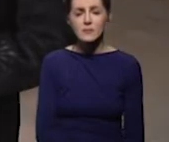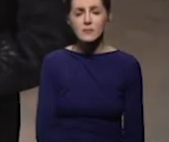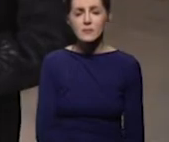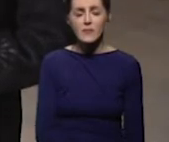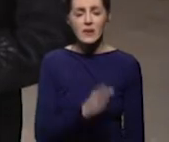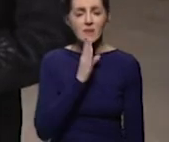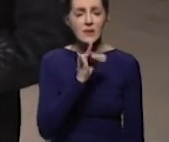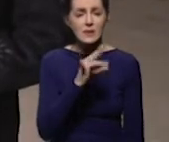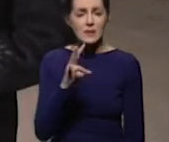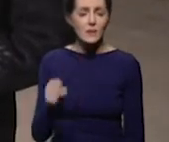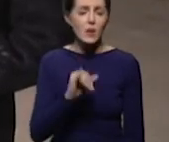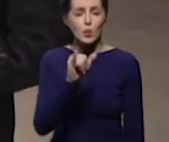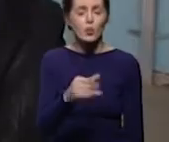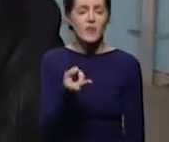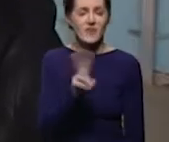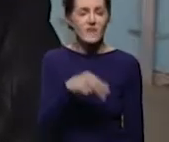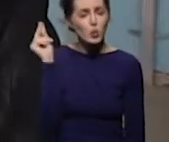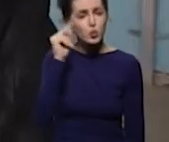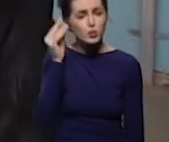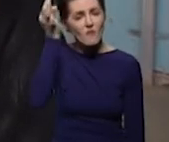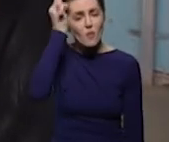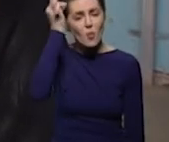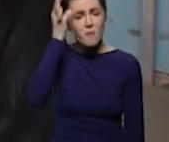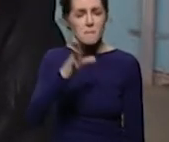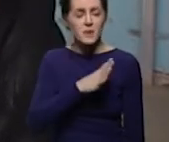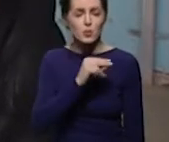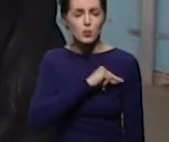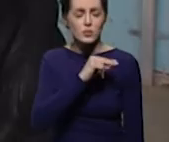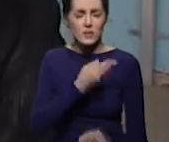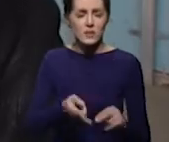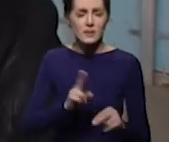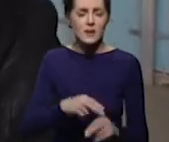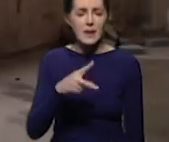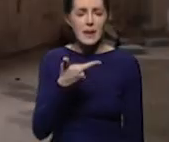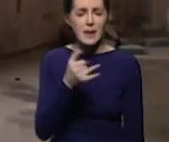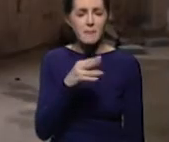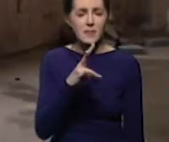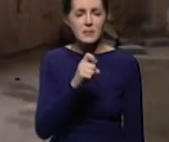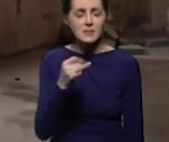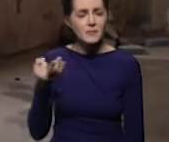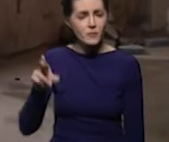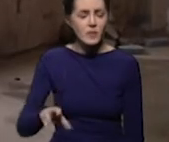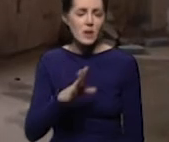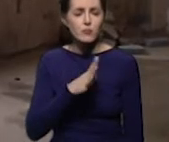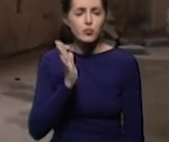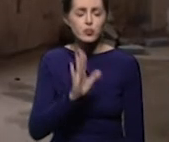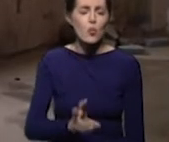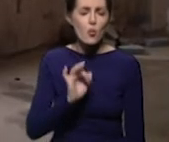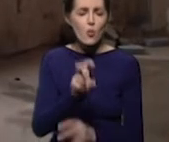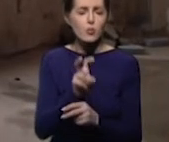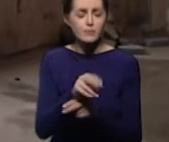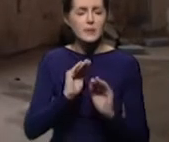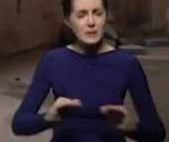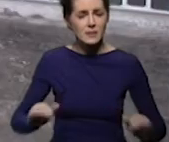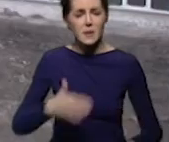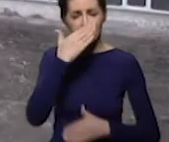Пані Інна – мати двох учнів. Згадує, колись сама навчалася у 27-й гімназії. Тепер сюди мають ходити її діти. Та вже